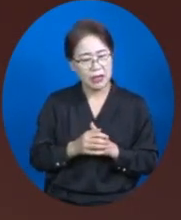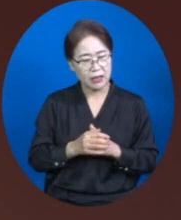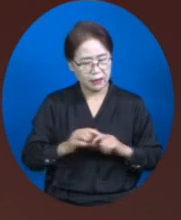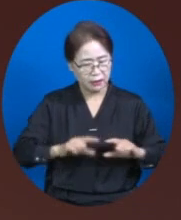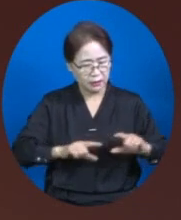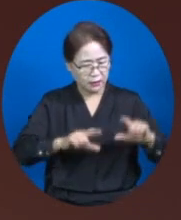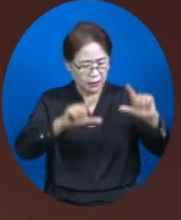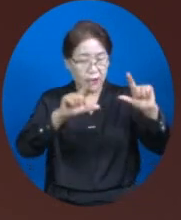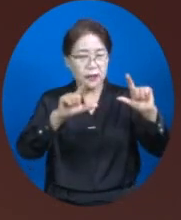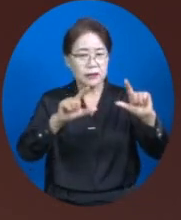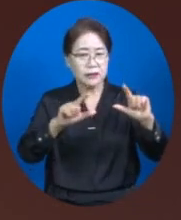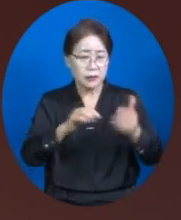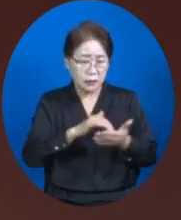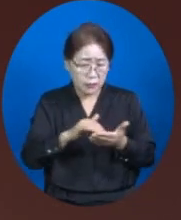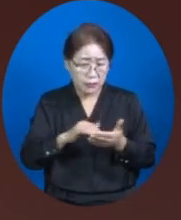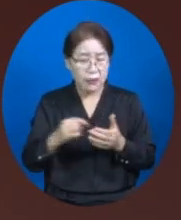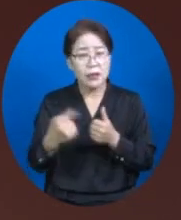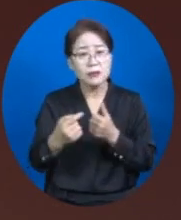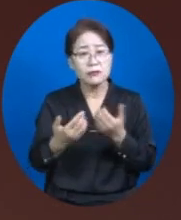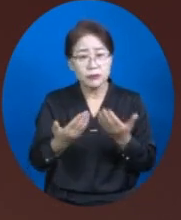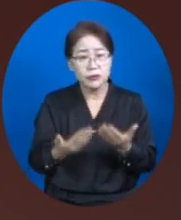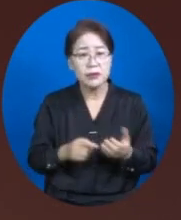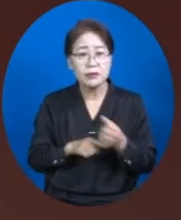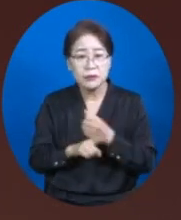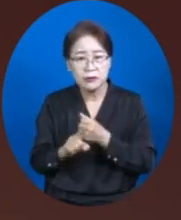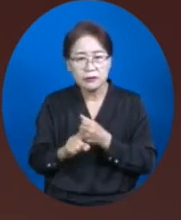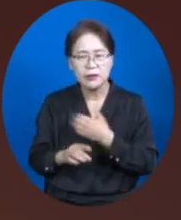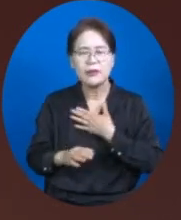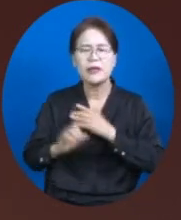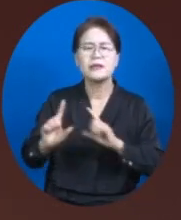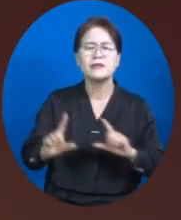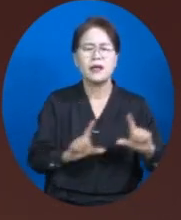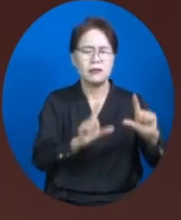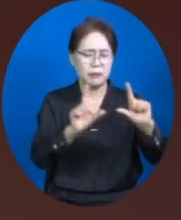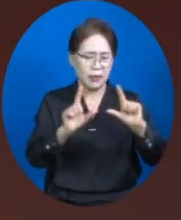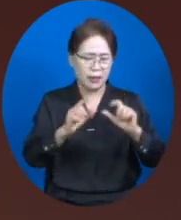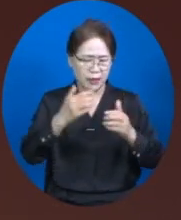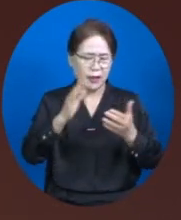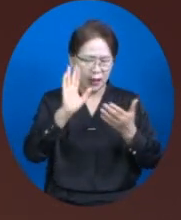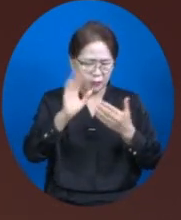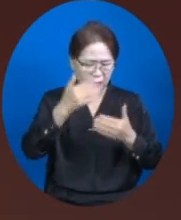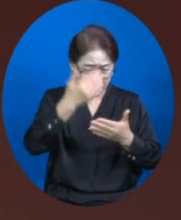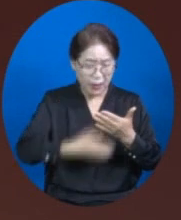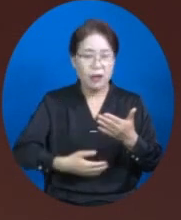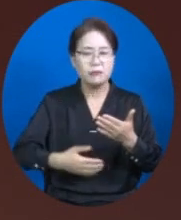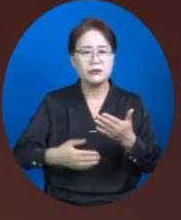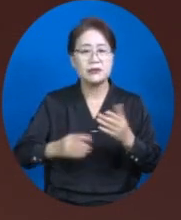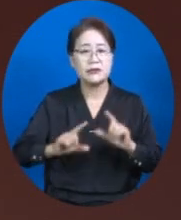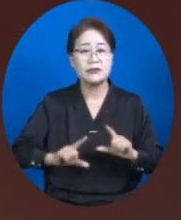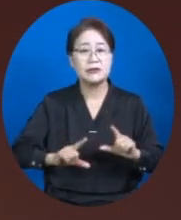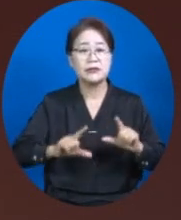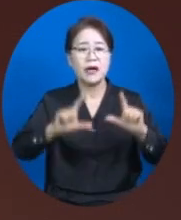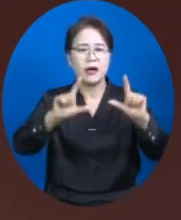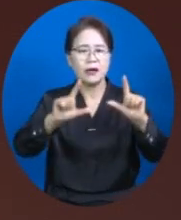가르친사라고 하는 말은 내 인생의 남은 날이 얼마인지를